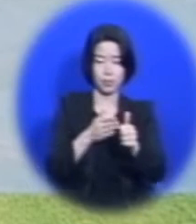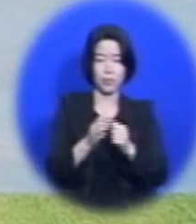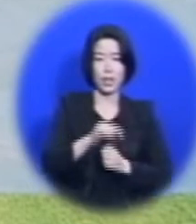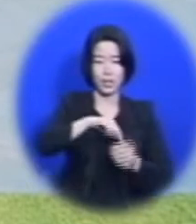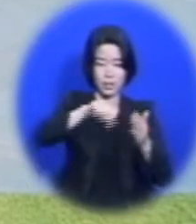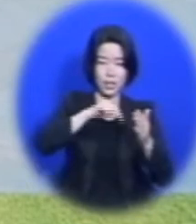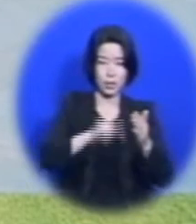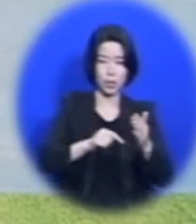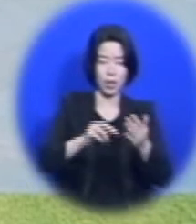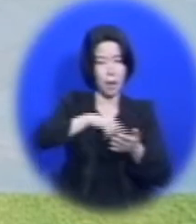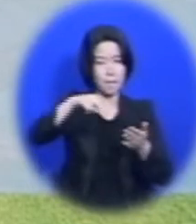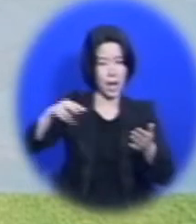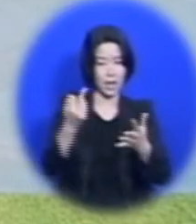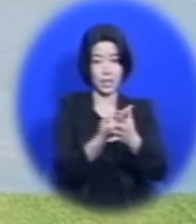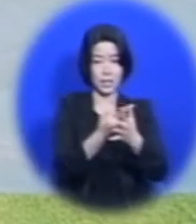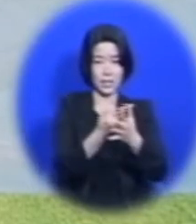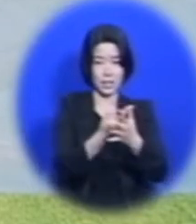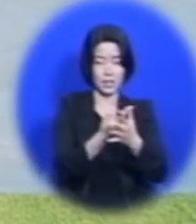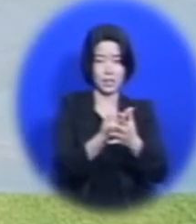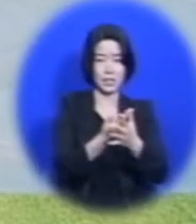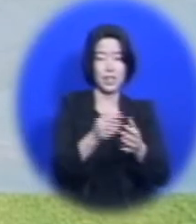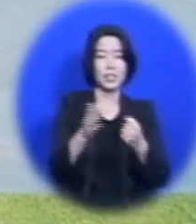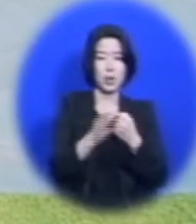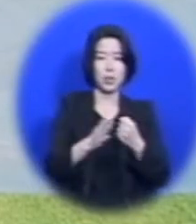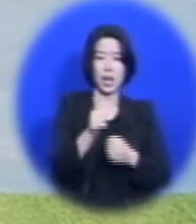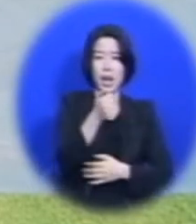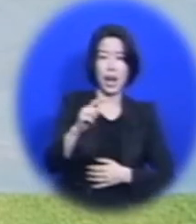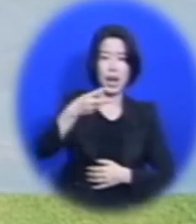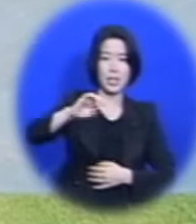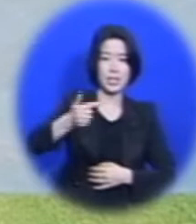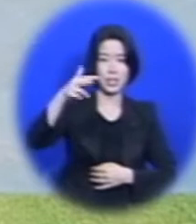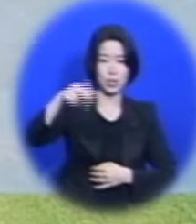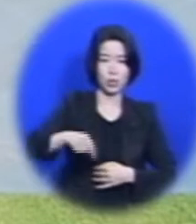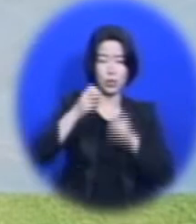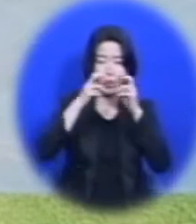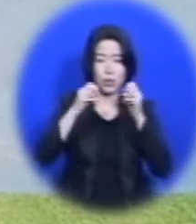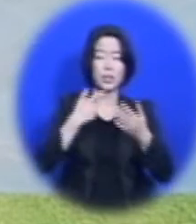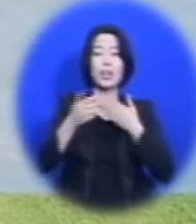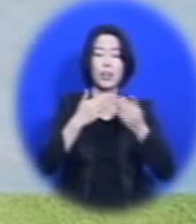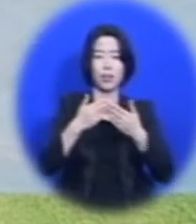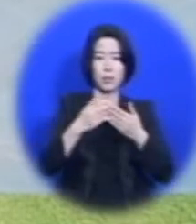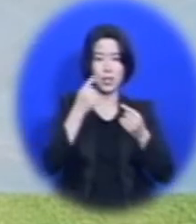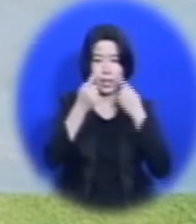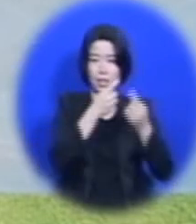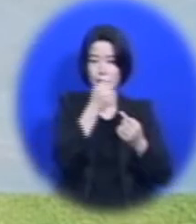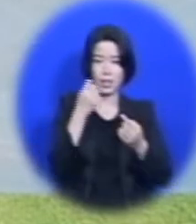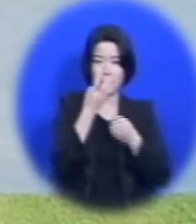속에서 방황하던 큰 아들 로 인해서 하신주 선교사님이 경험했던 간증이